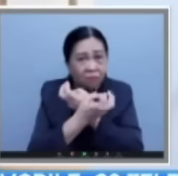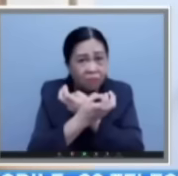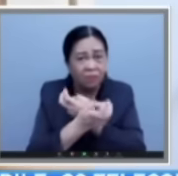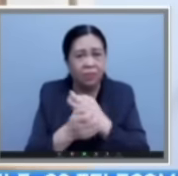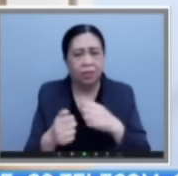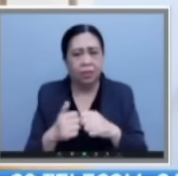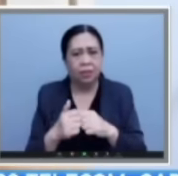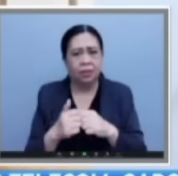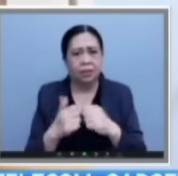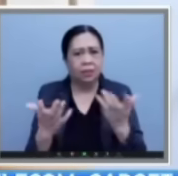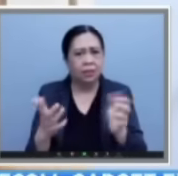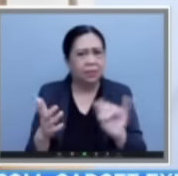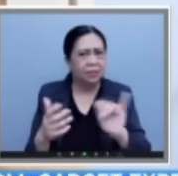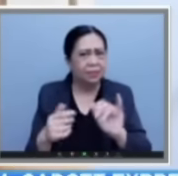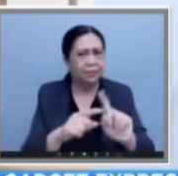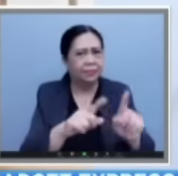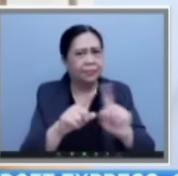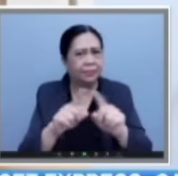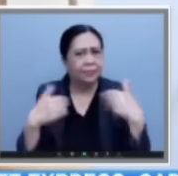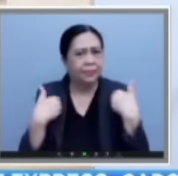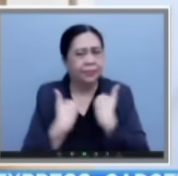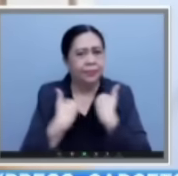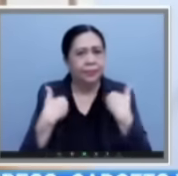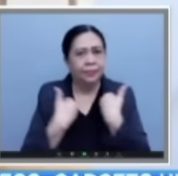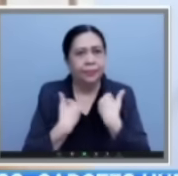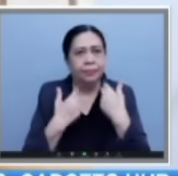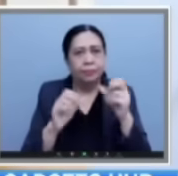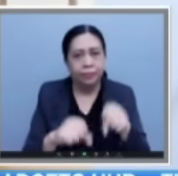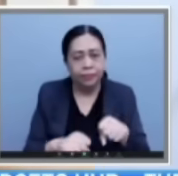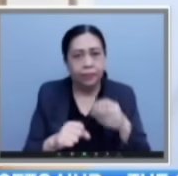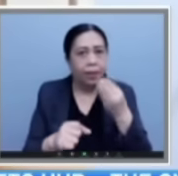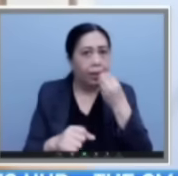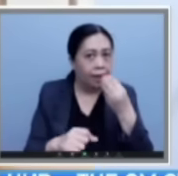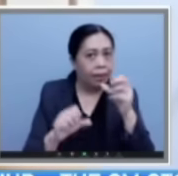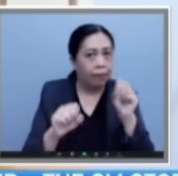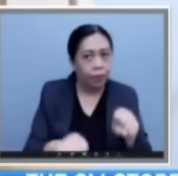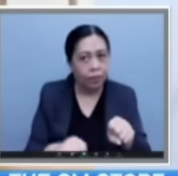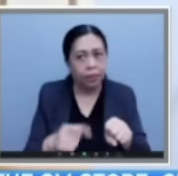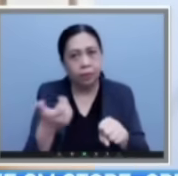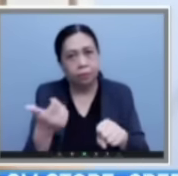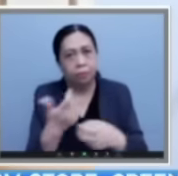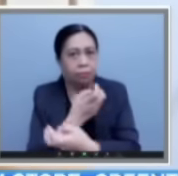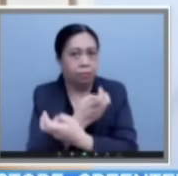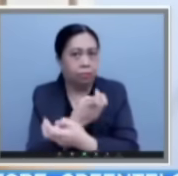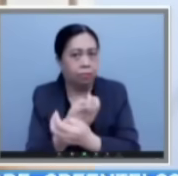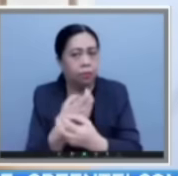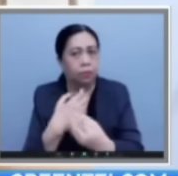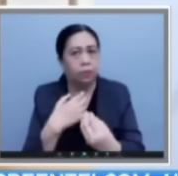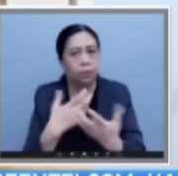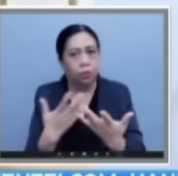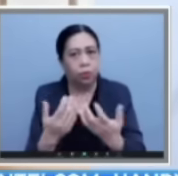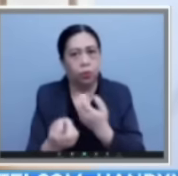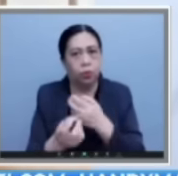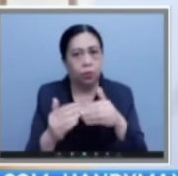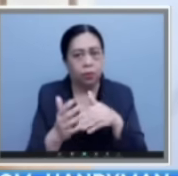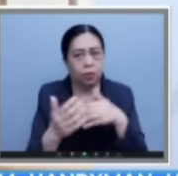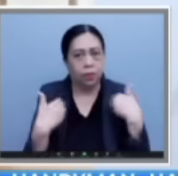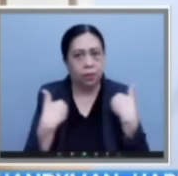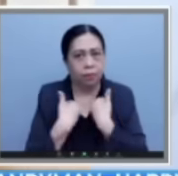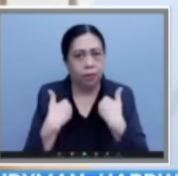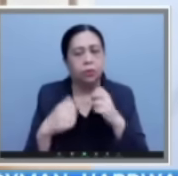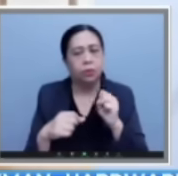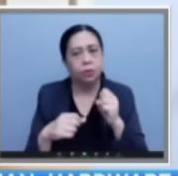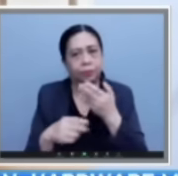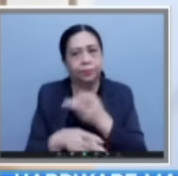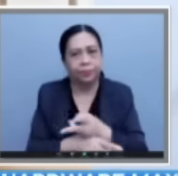katul ng mga iba't ibang hayop no merong pwede mong makain pwede ding poison no so ah kailangan ho tayong mag-ingat so